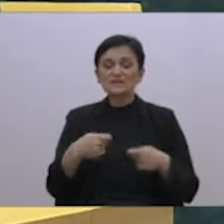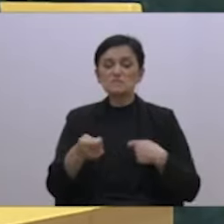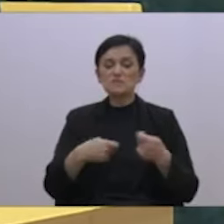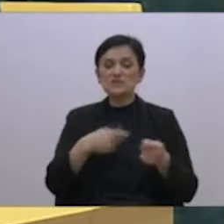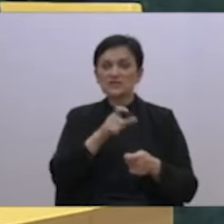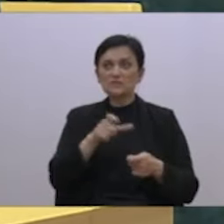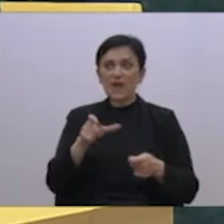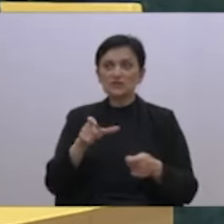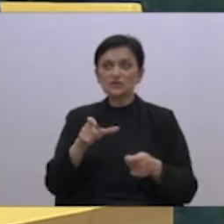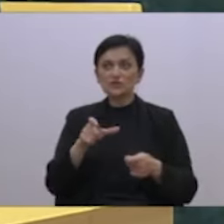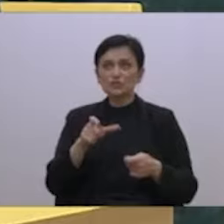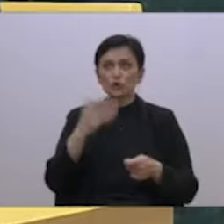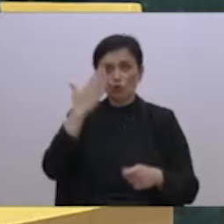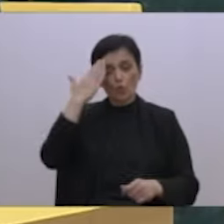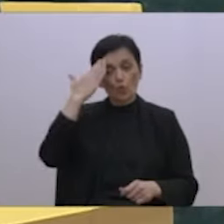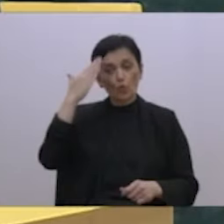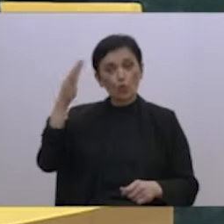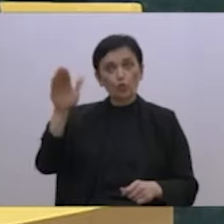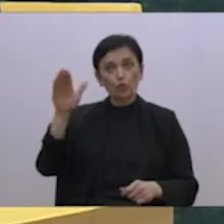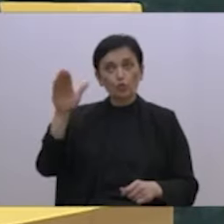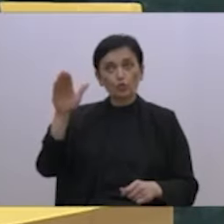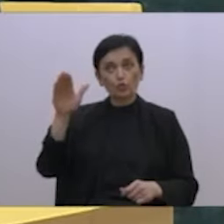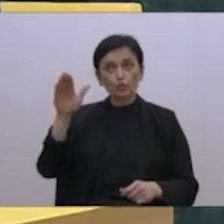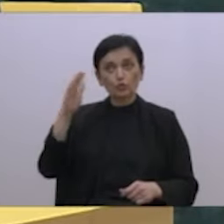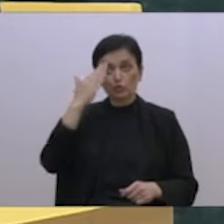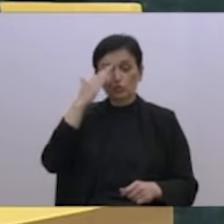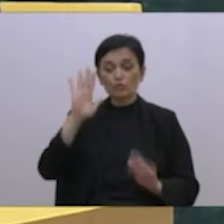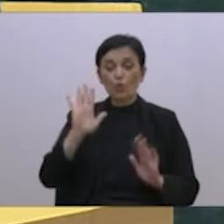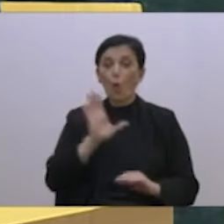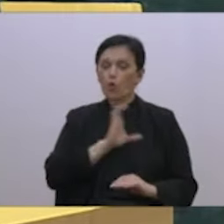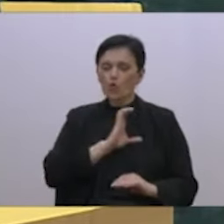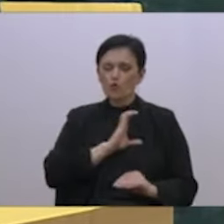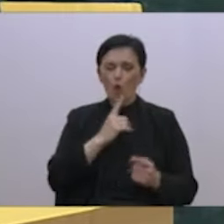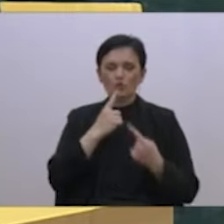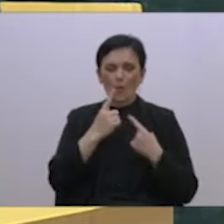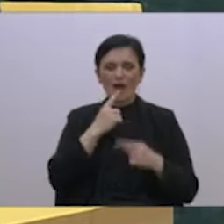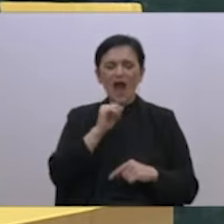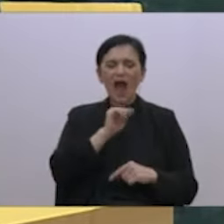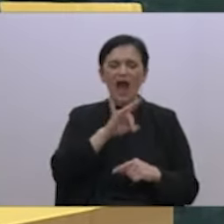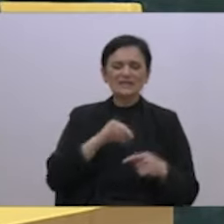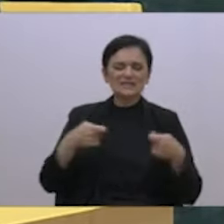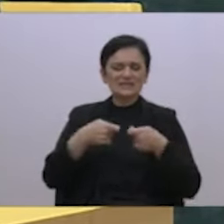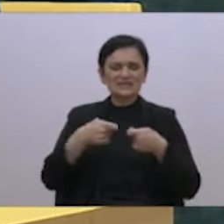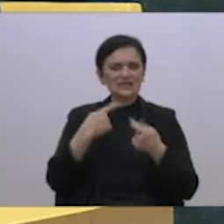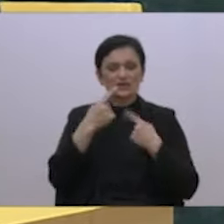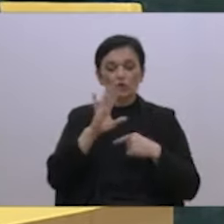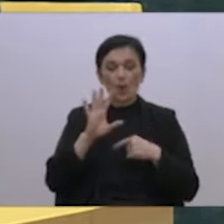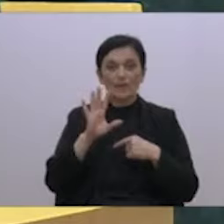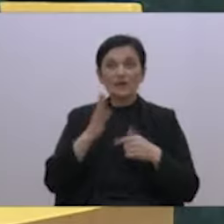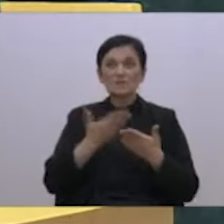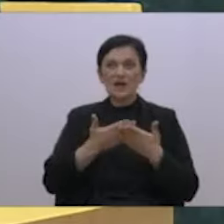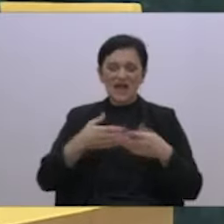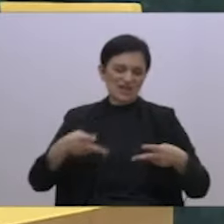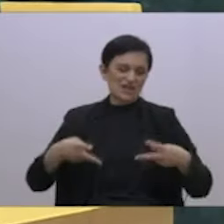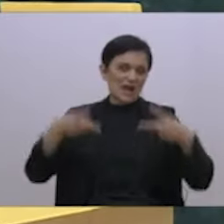რომელიცაც შემოაქვს უცხოეთიდან მხოლოდ კონებაზე ვილაპარაკოთ აქციებზე და წილებზე არა შემოაქვს ლიფტები